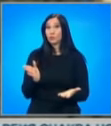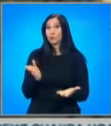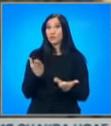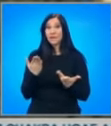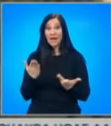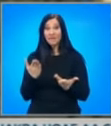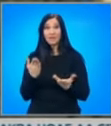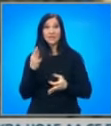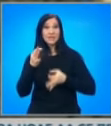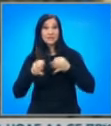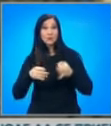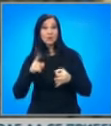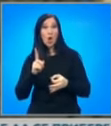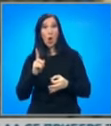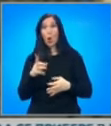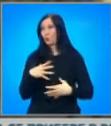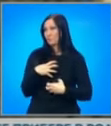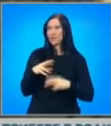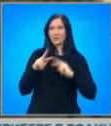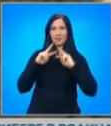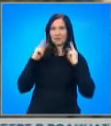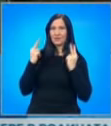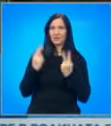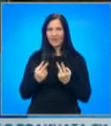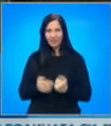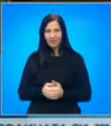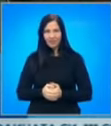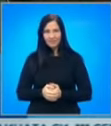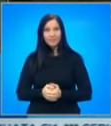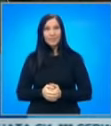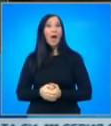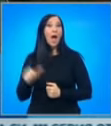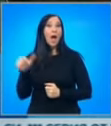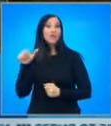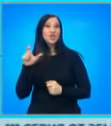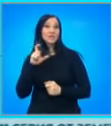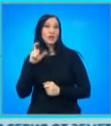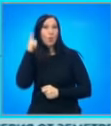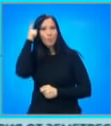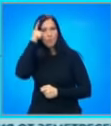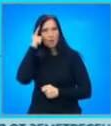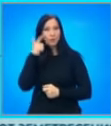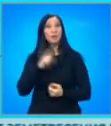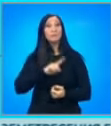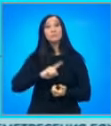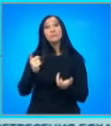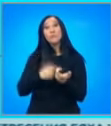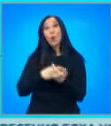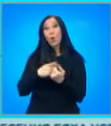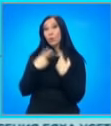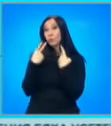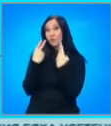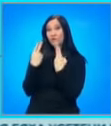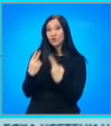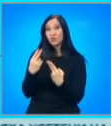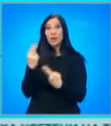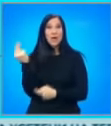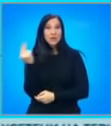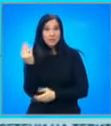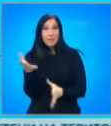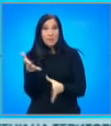случва с вируса, който притеснява целия свят. Айше Сали от Белград, доколкото виждаме,